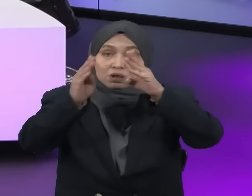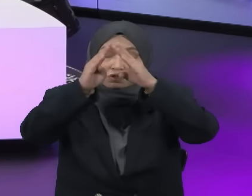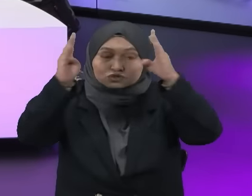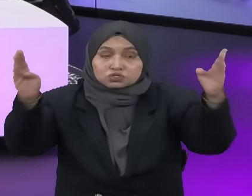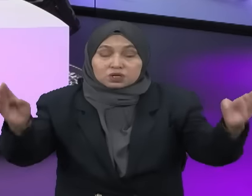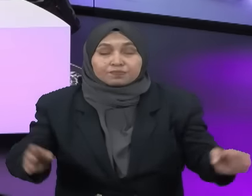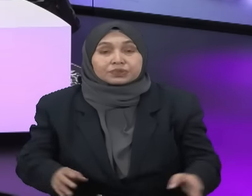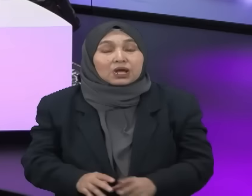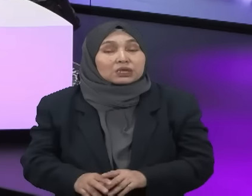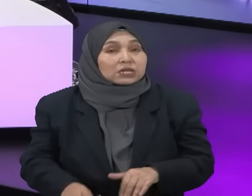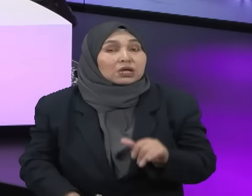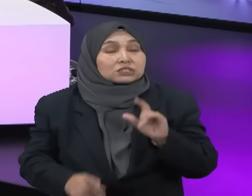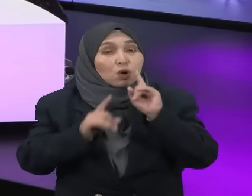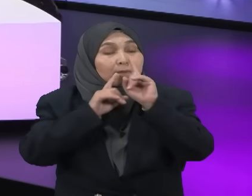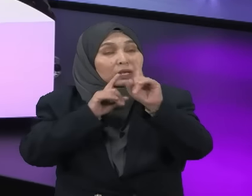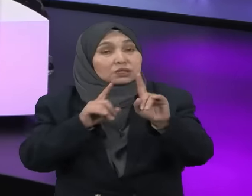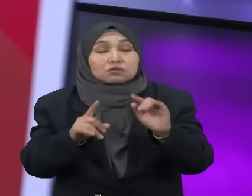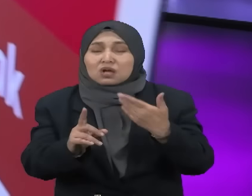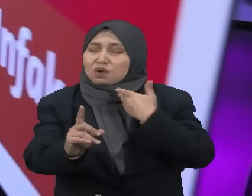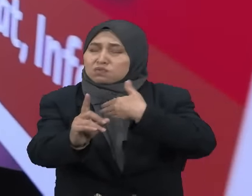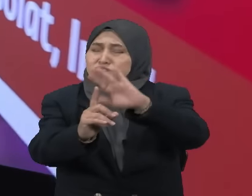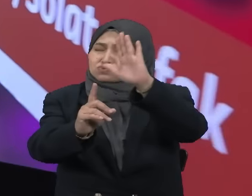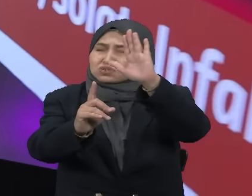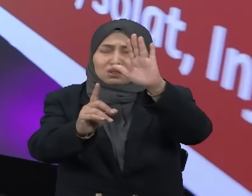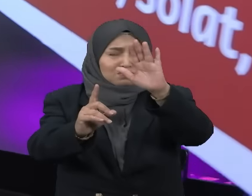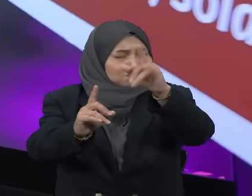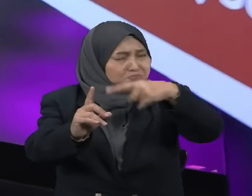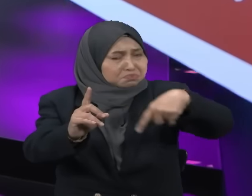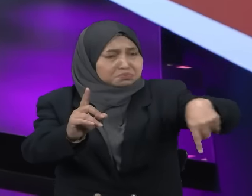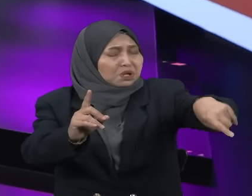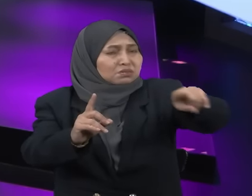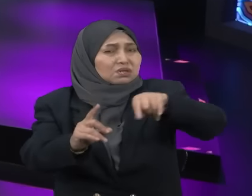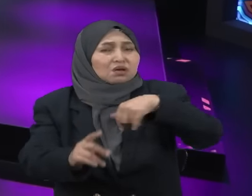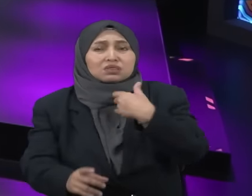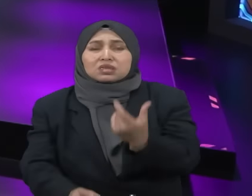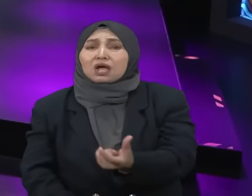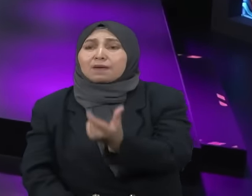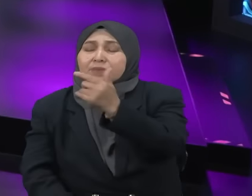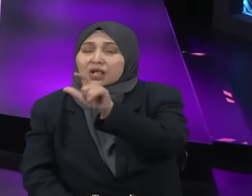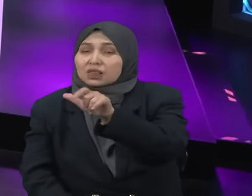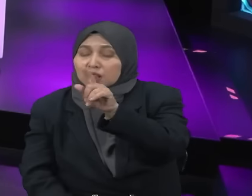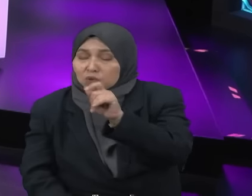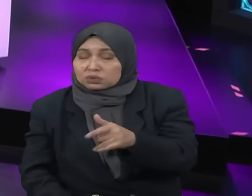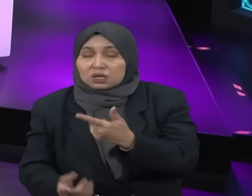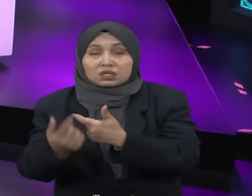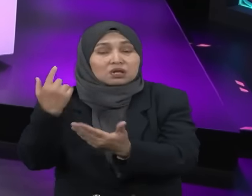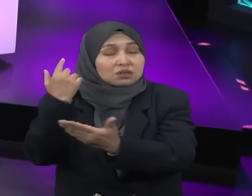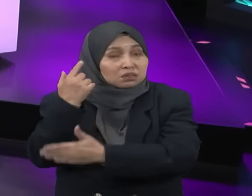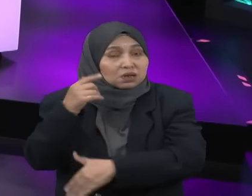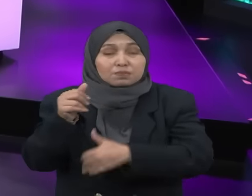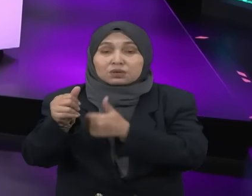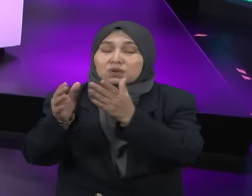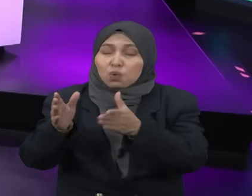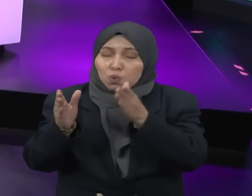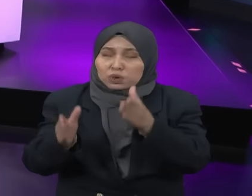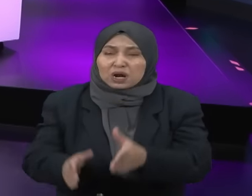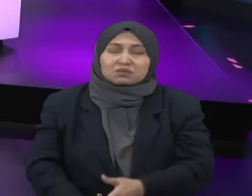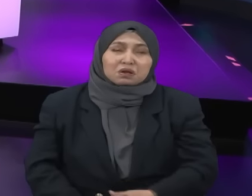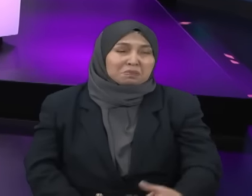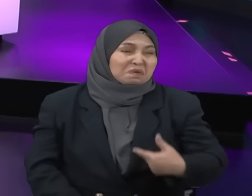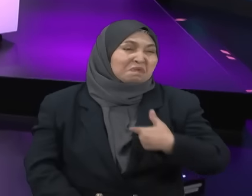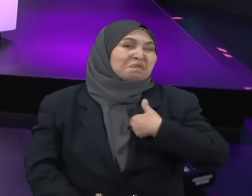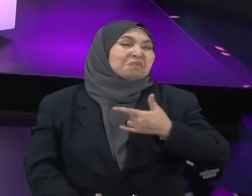Jawapan kaumnya tidak lain hanya berkata, usirlah mereka, iaitu Nabi Lut dan pengikutnya daripada negerimu ini. Mereka adalah orang yang menganggap